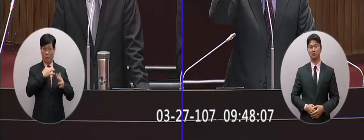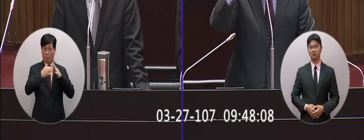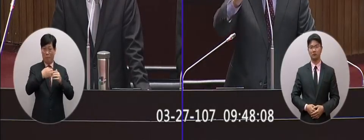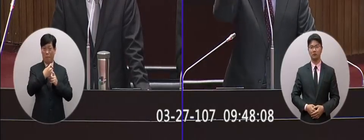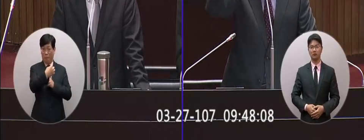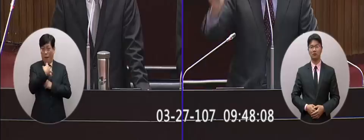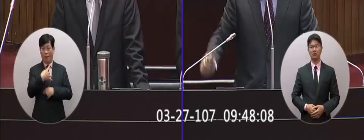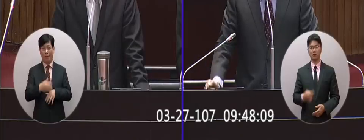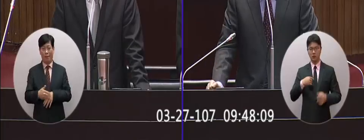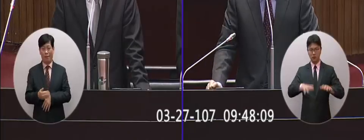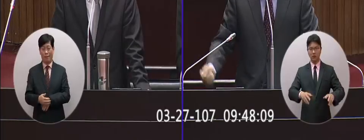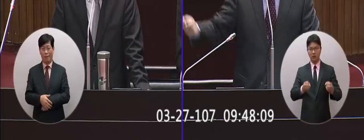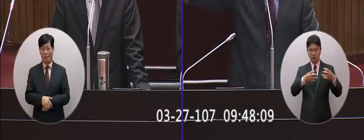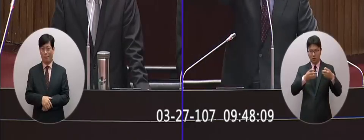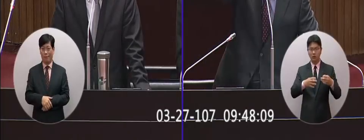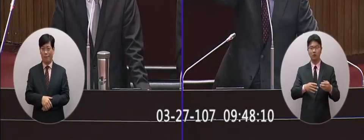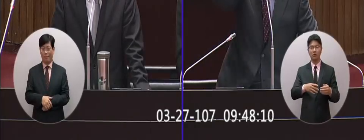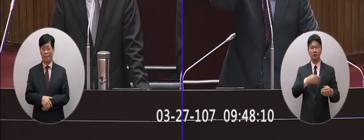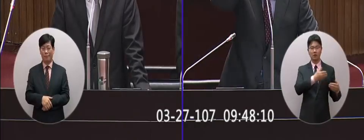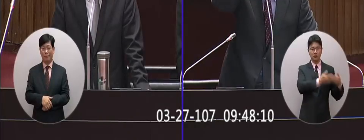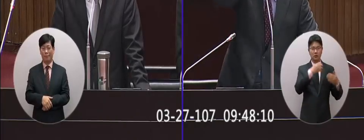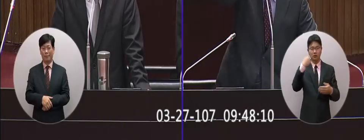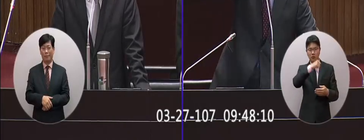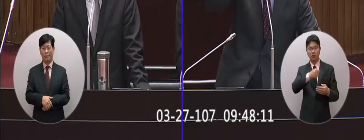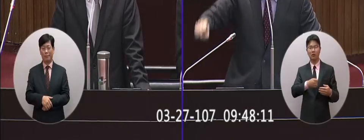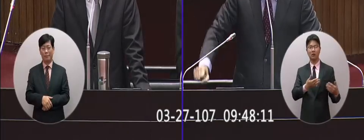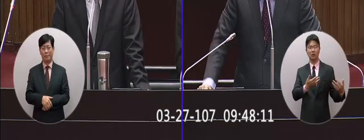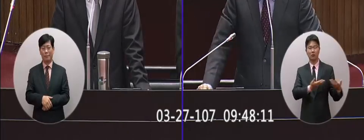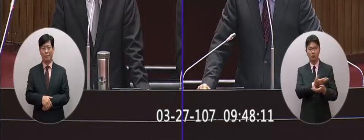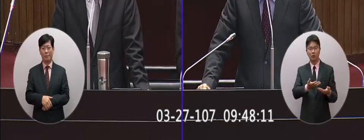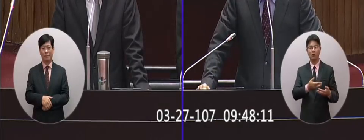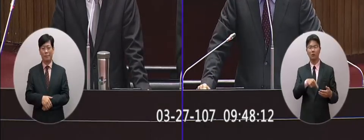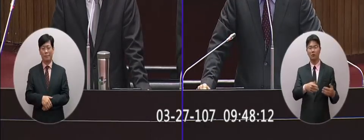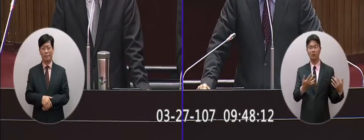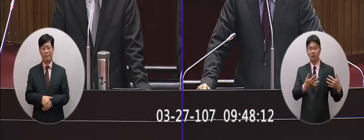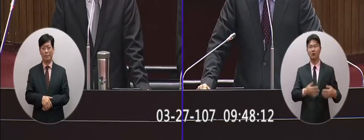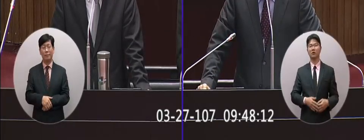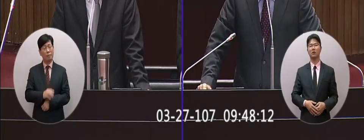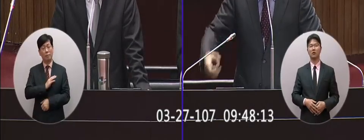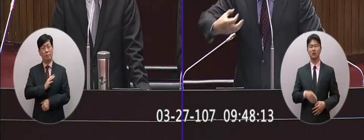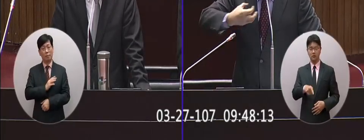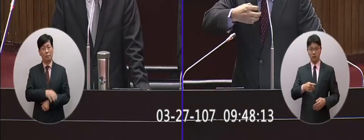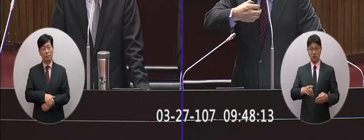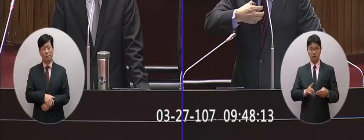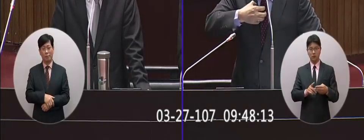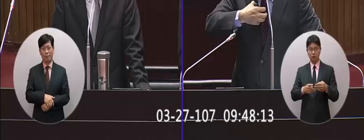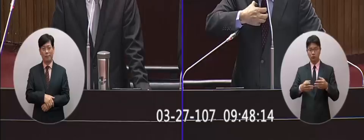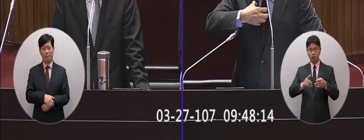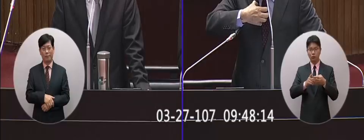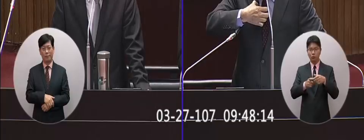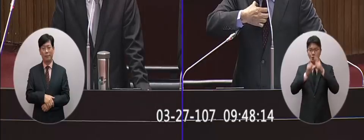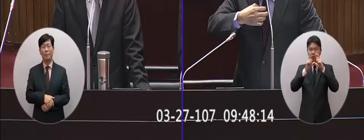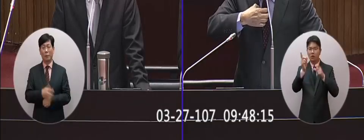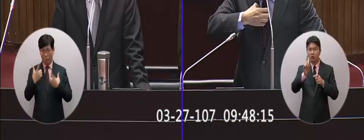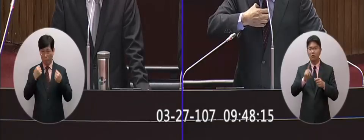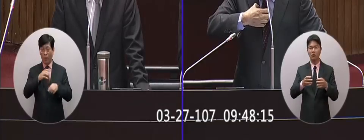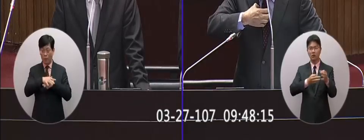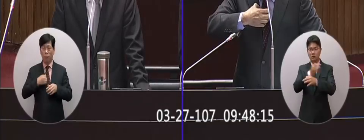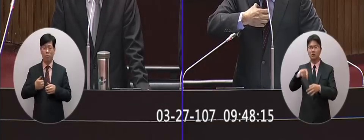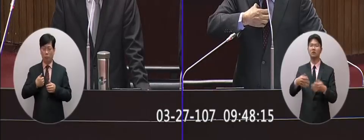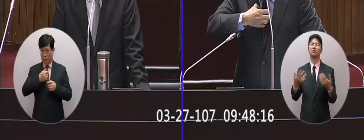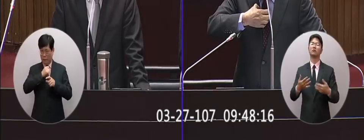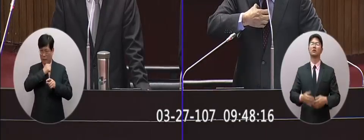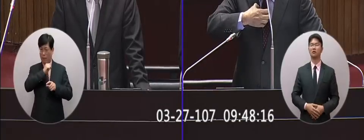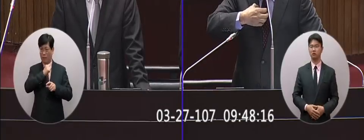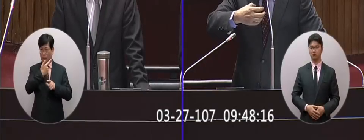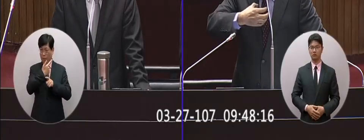台湾。 我今天跟你讨论两岸的问题，是在讲到等爱讲经济本质的问题。 那当然啦、 啊。我今天不是要 我们一定追求台湾